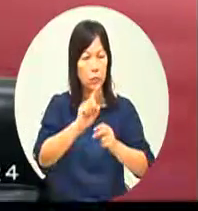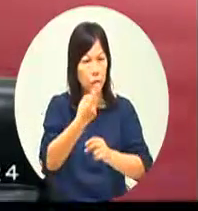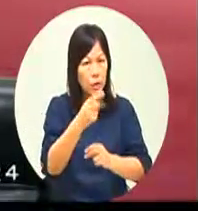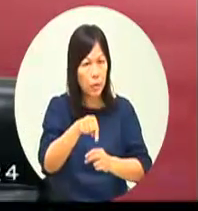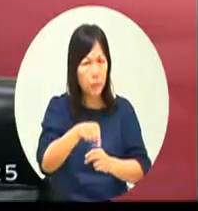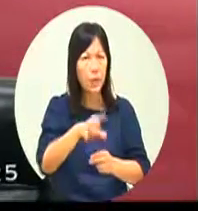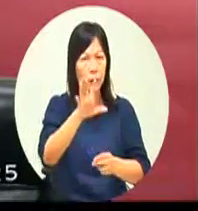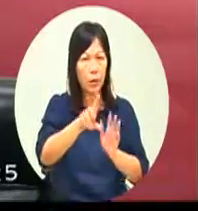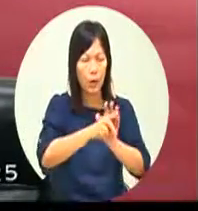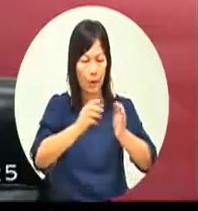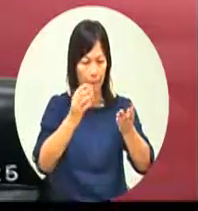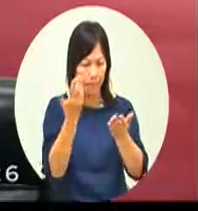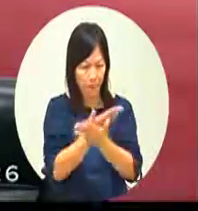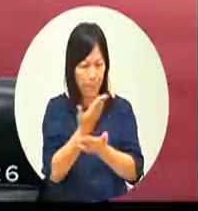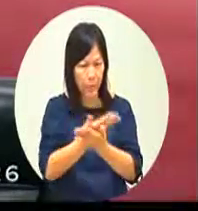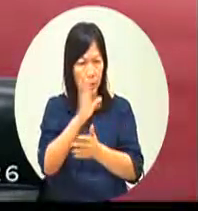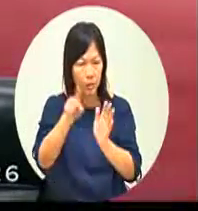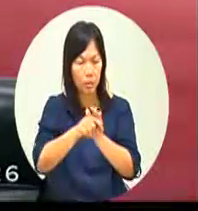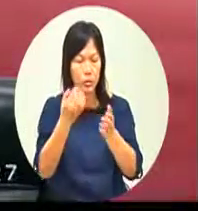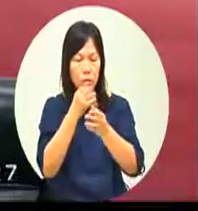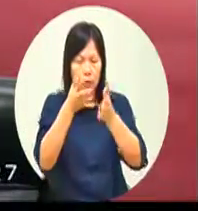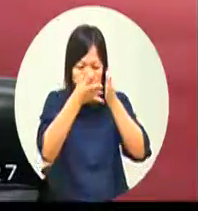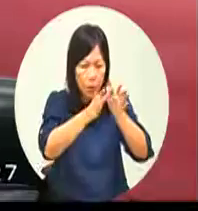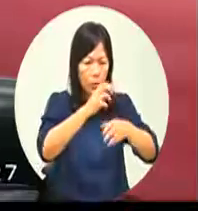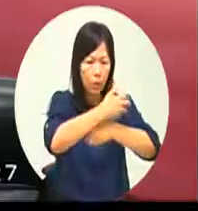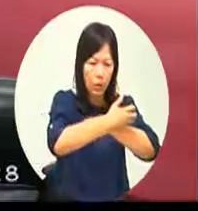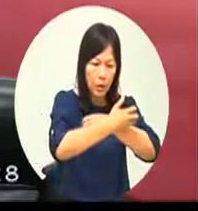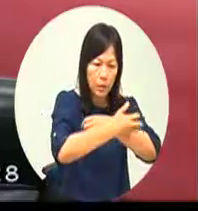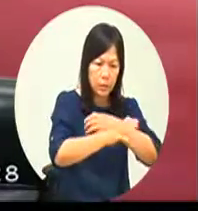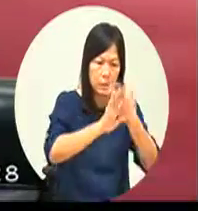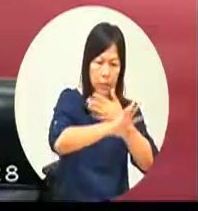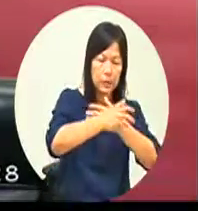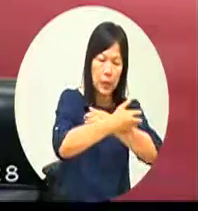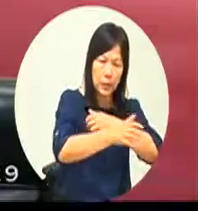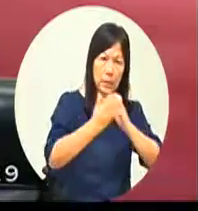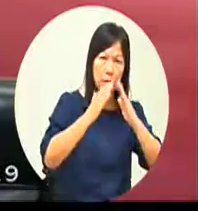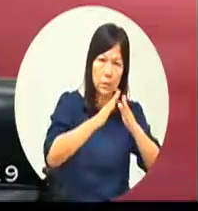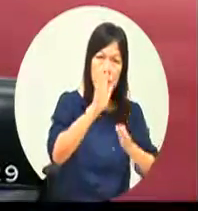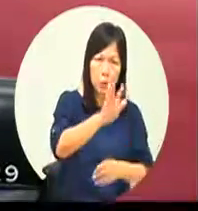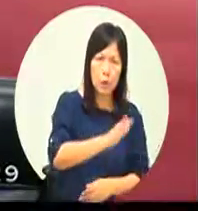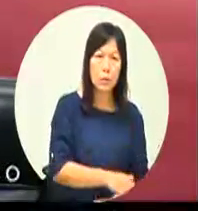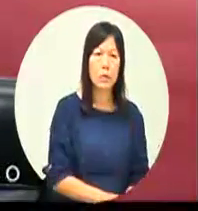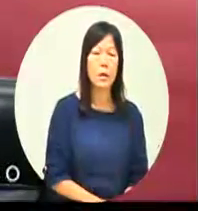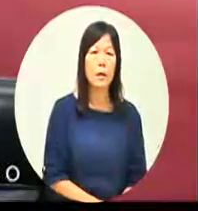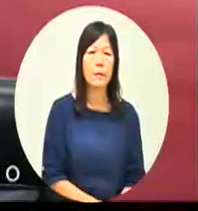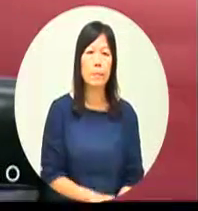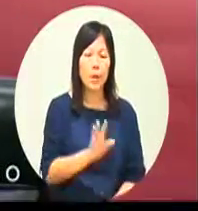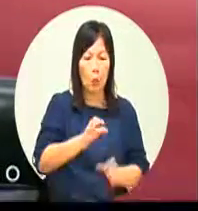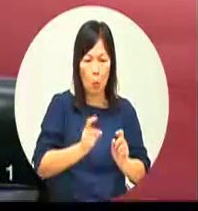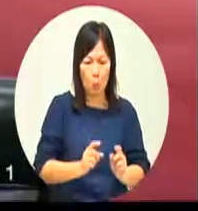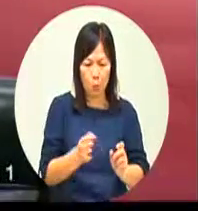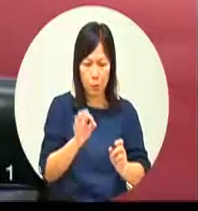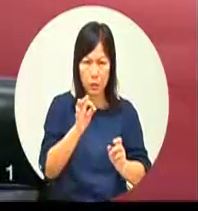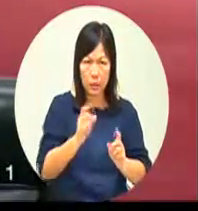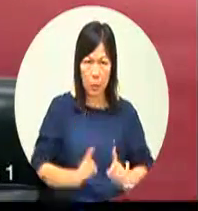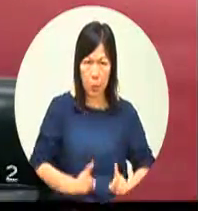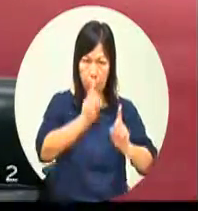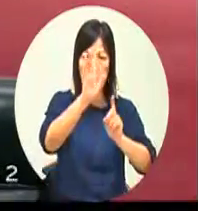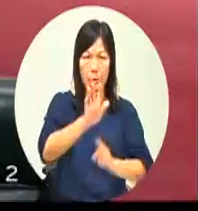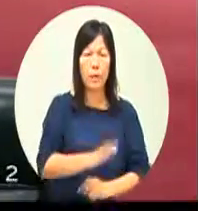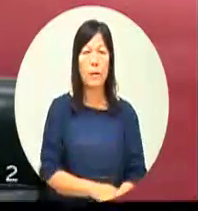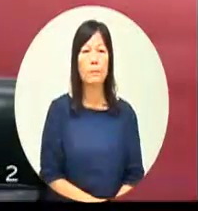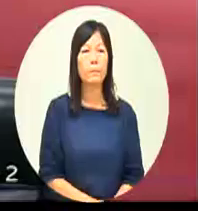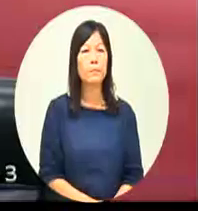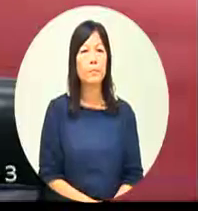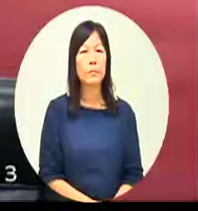有变动的都大概是处理外县市的废弃物，有无？你有去给啦，对不？啊，我要请